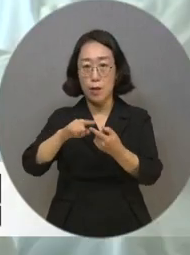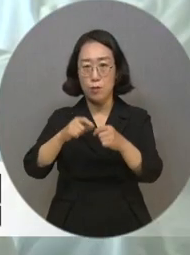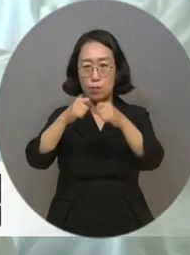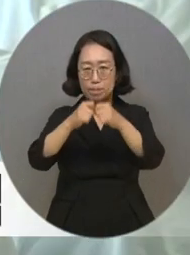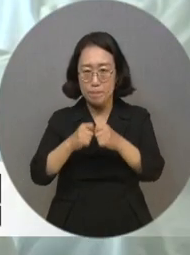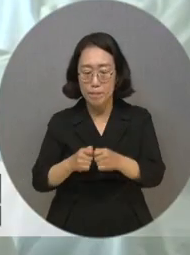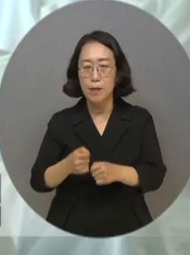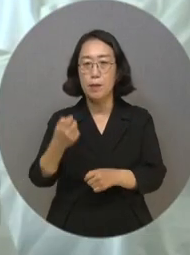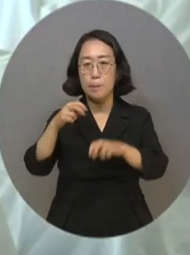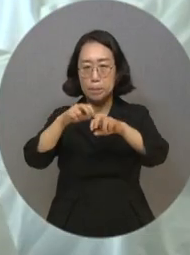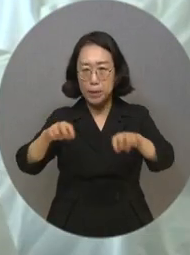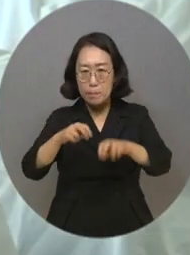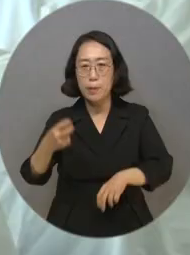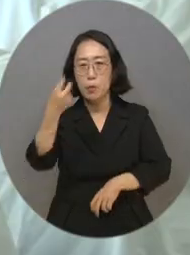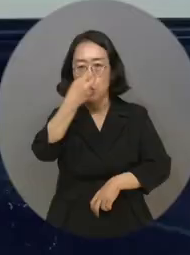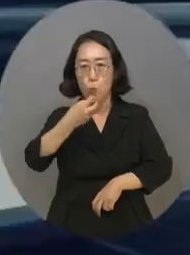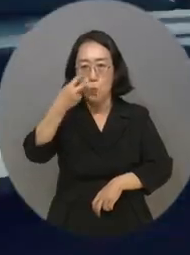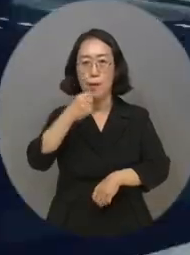점검도 진행할 예정입니다.